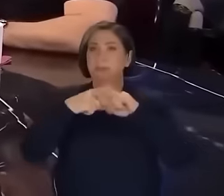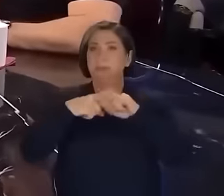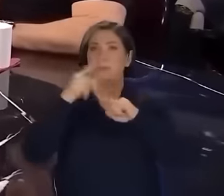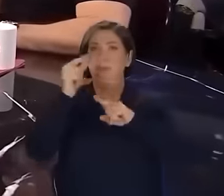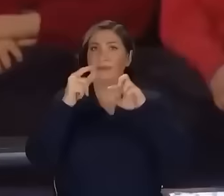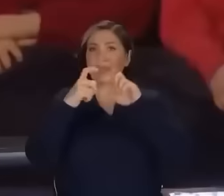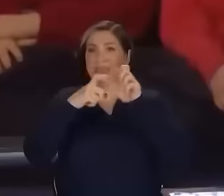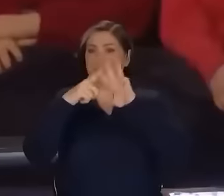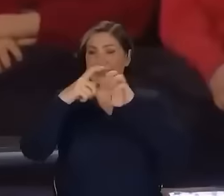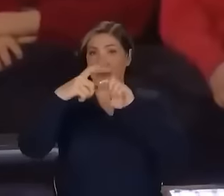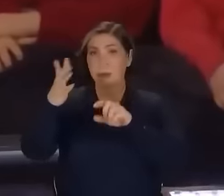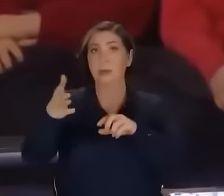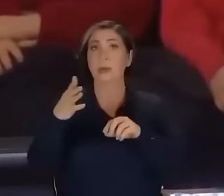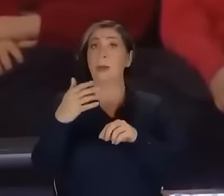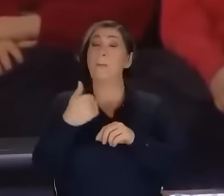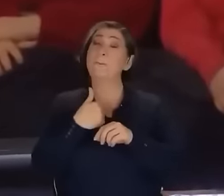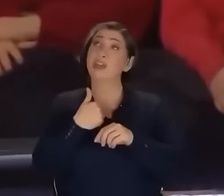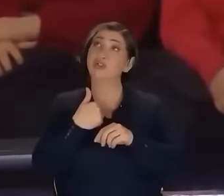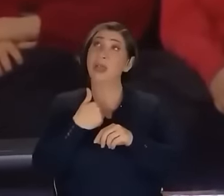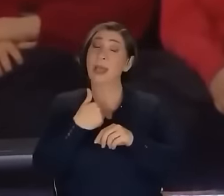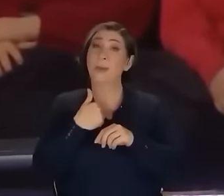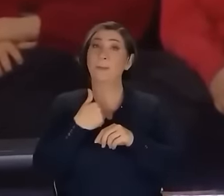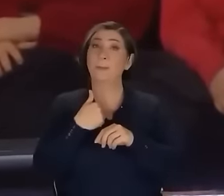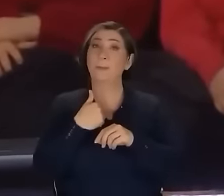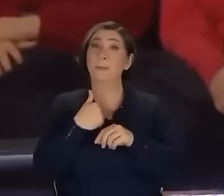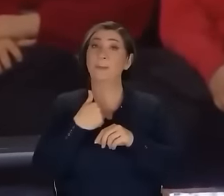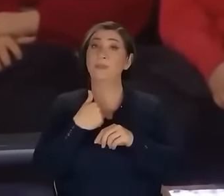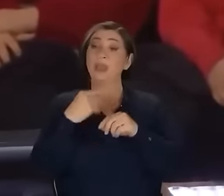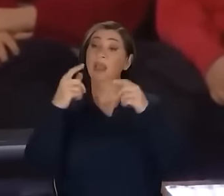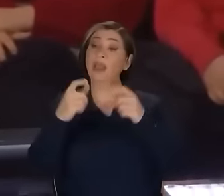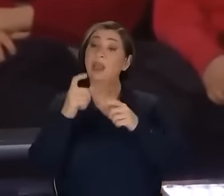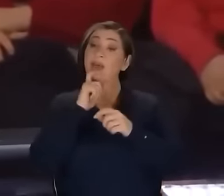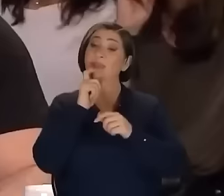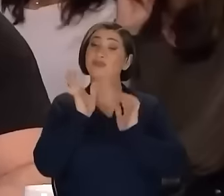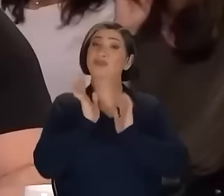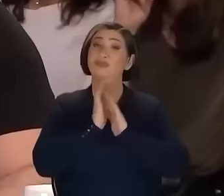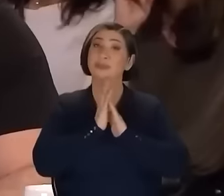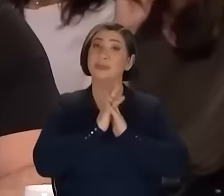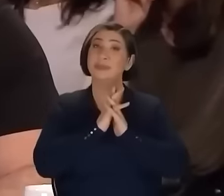olma. Diyor ki mesela bence diyor mecrası yanlış.